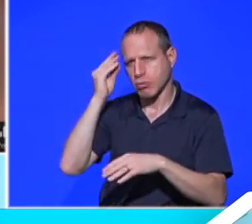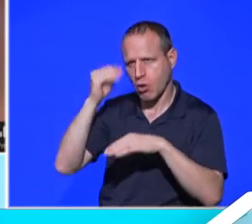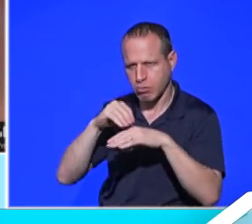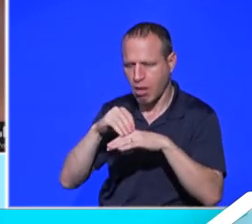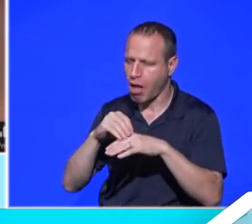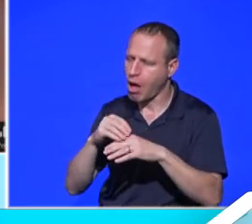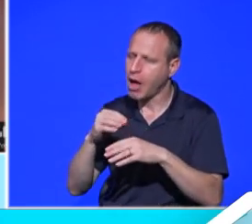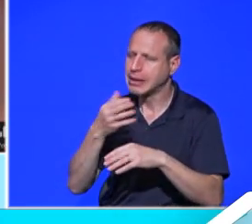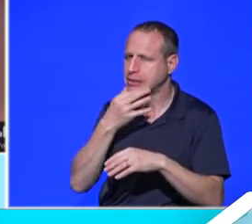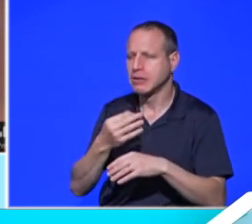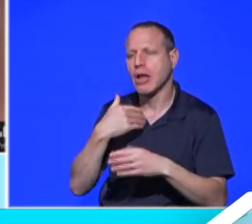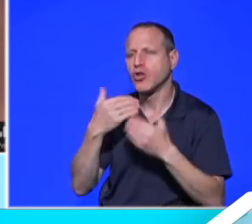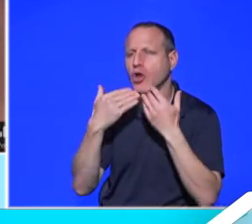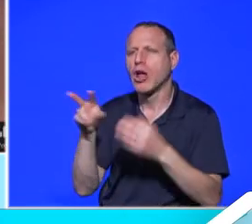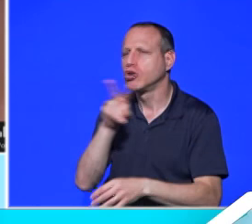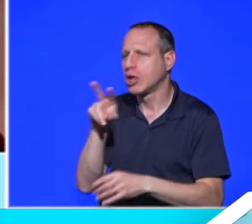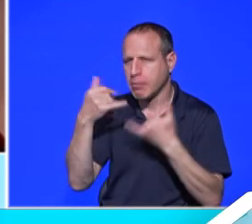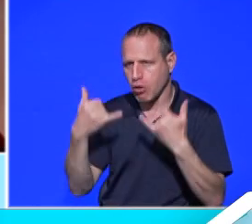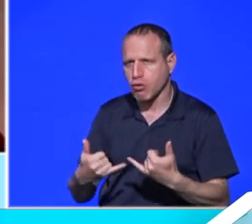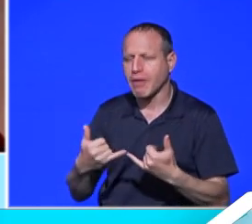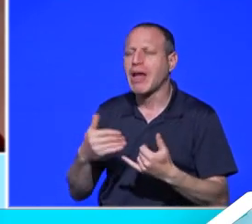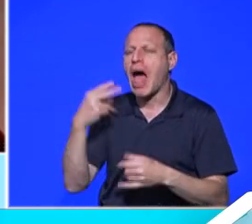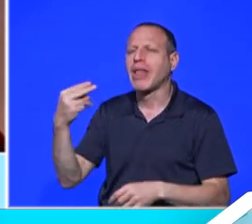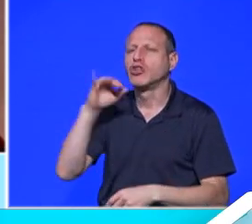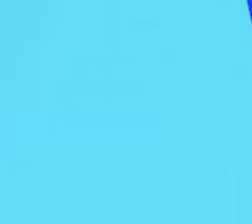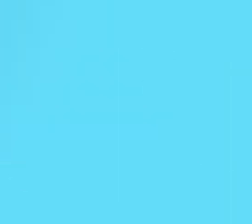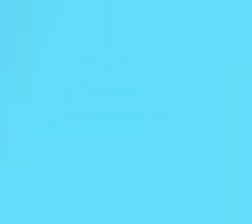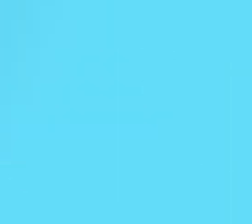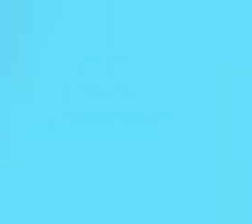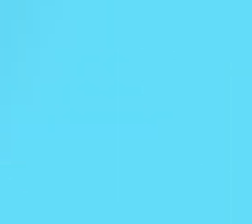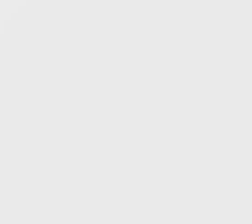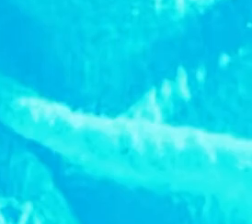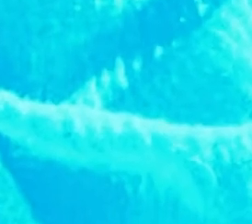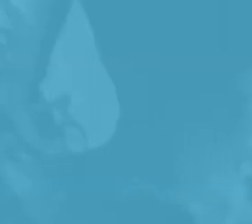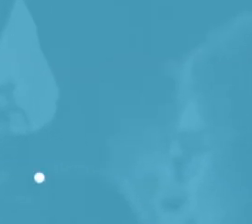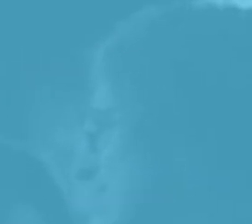בשלב הזה אני אודה לשניכם, הדס ויוני, תודה רבה. תודה רבה.